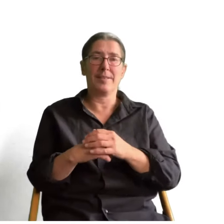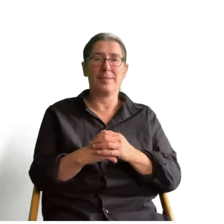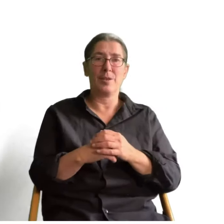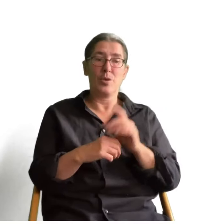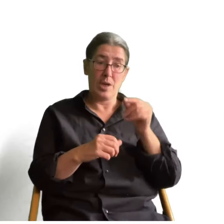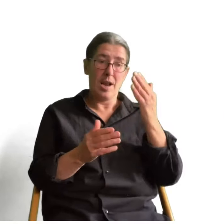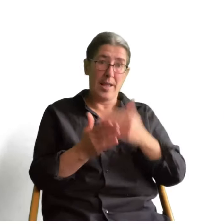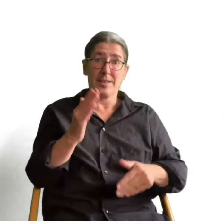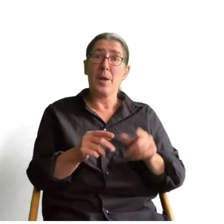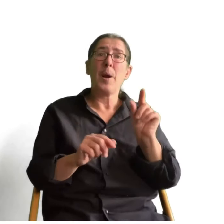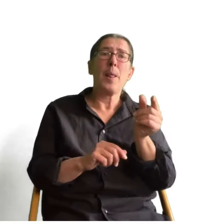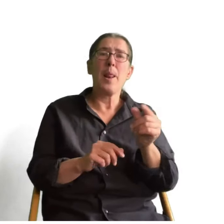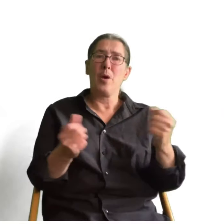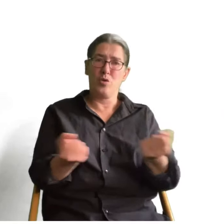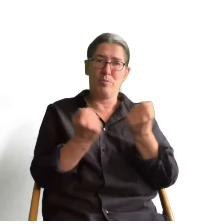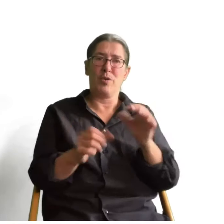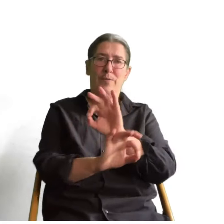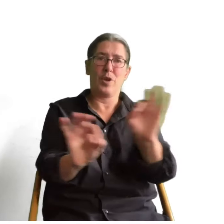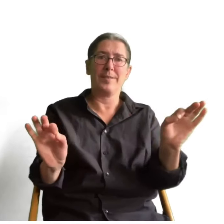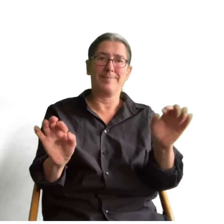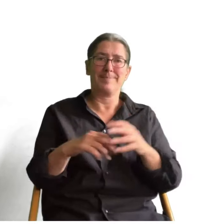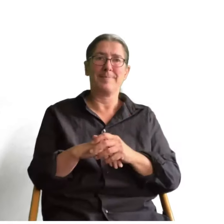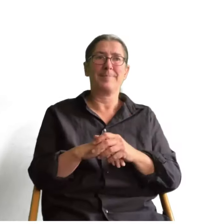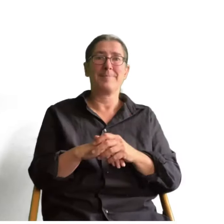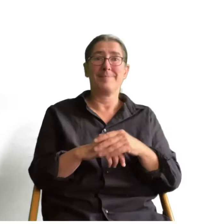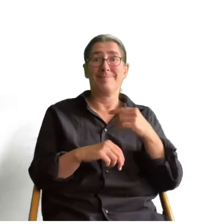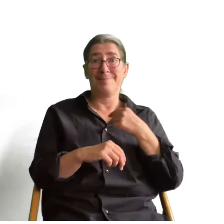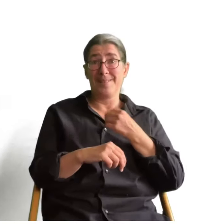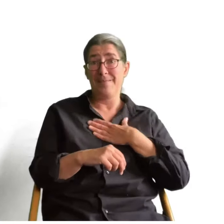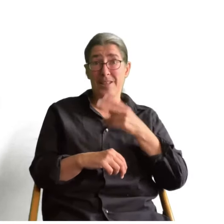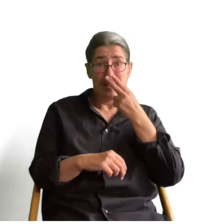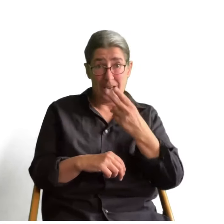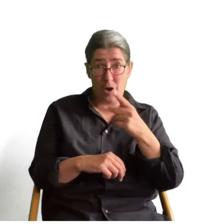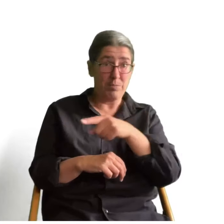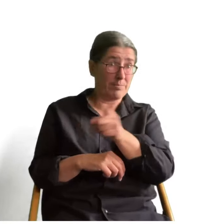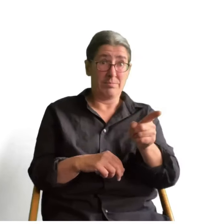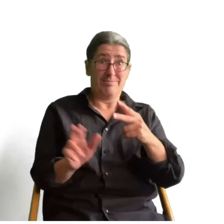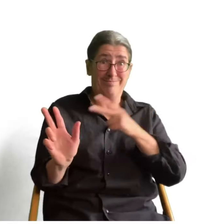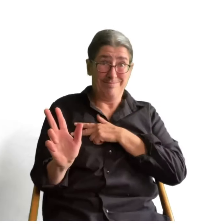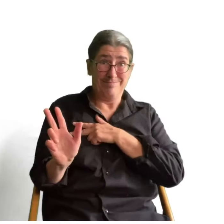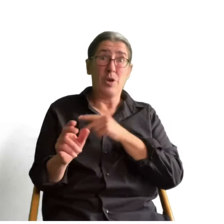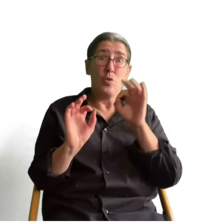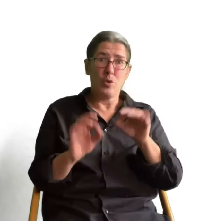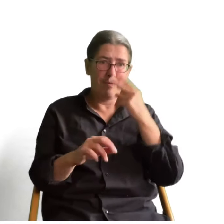entsprechen. Gut, zum Schluss noch eine kleine Übung. Da möchte ich sehen, ob ihr